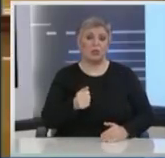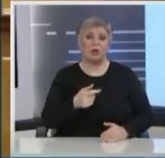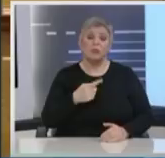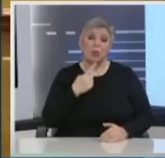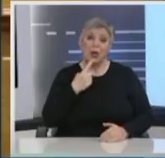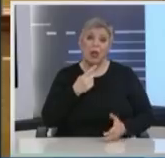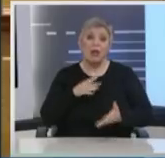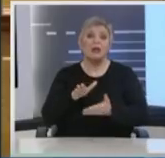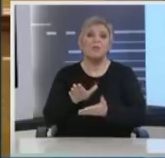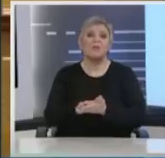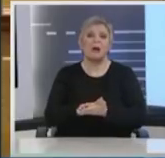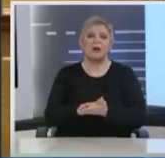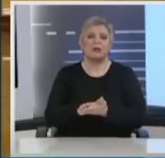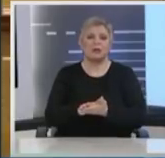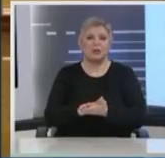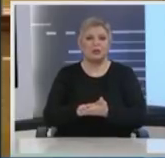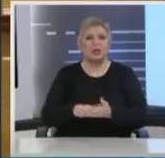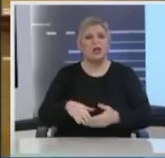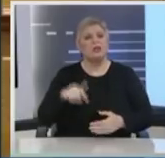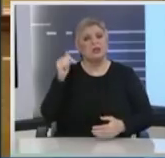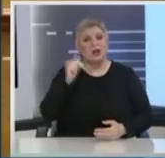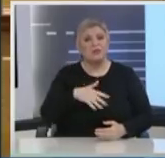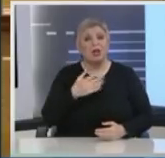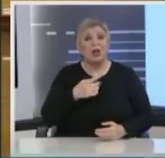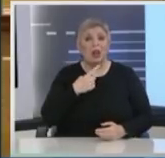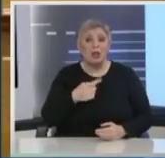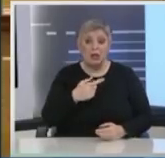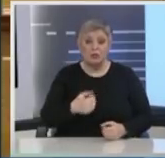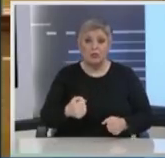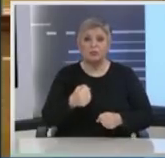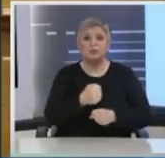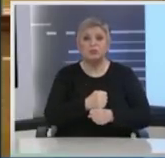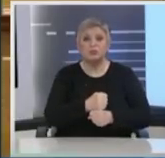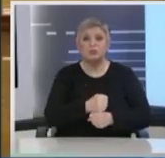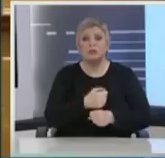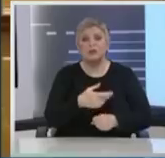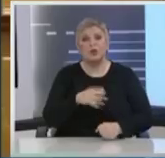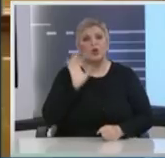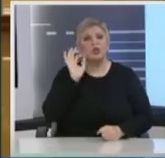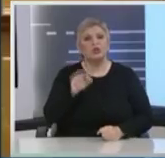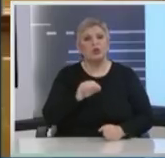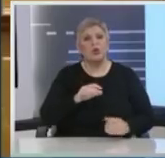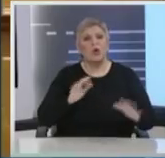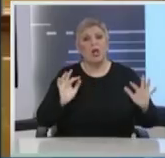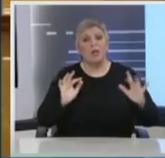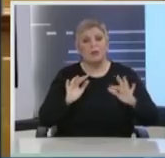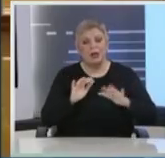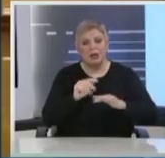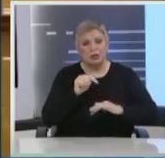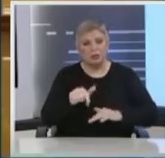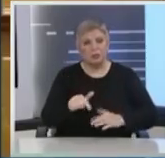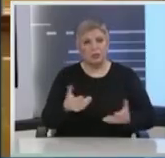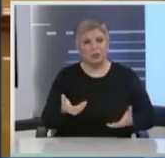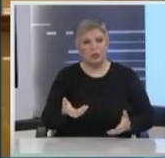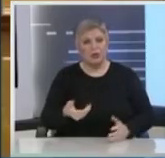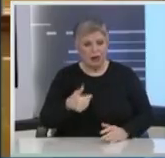μάρτυρες, προκειμένου να επηρεάζει το δημόσιο τη ζωή του τόπου. Είναι γεγονότα τα οποία δεν